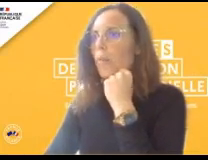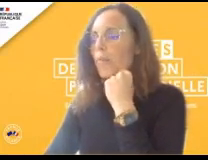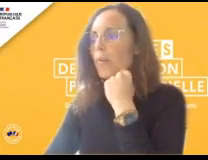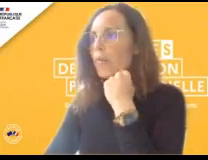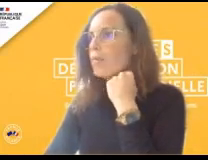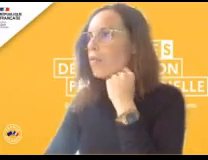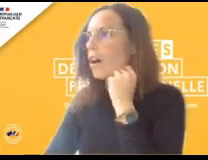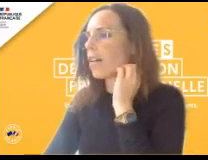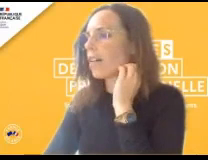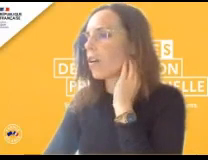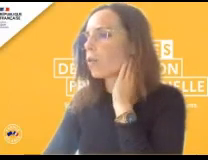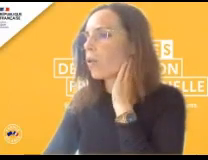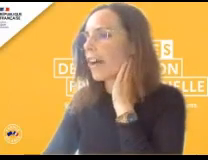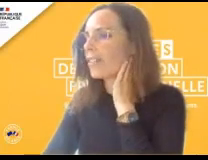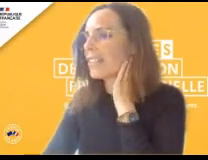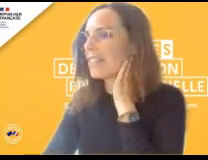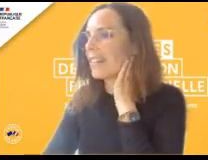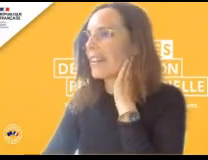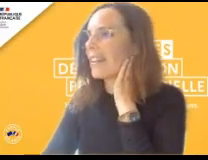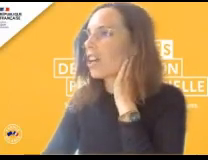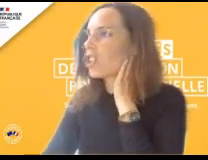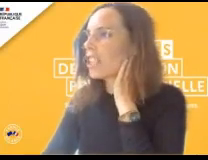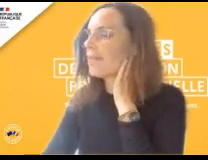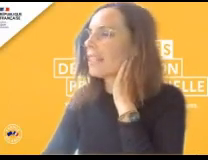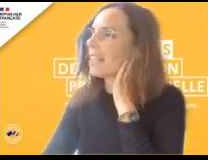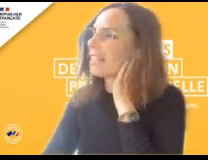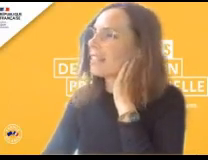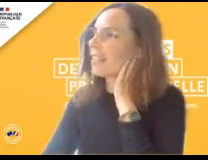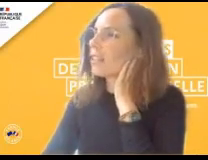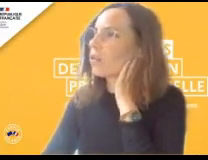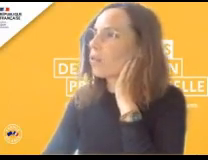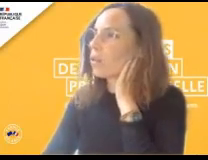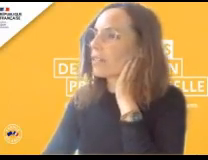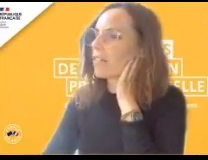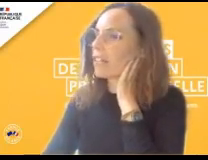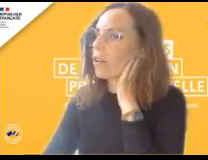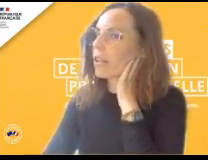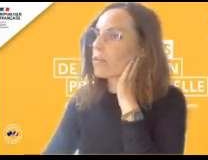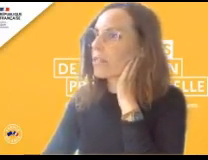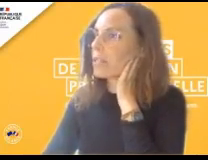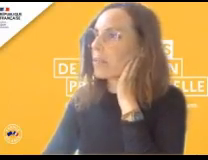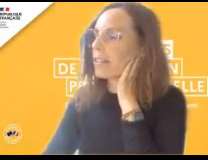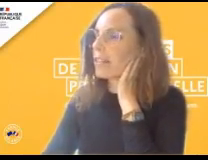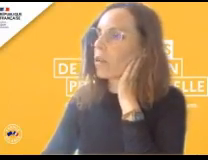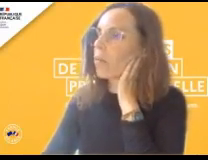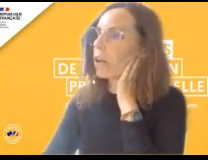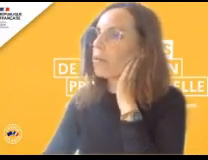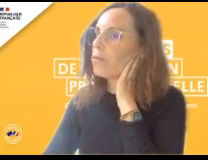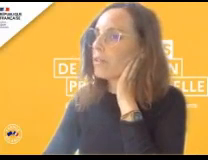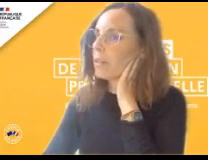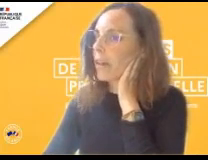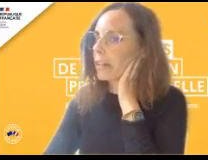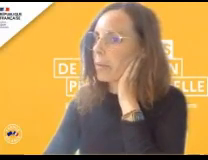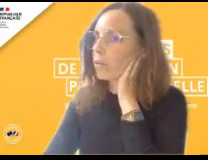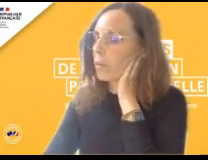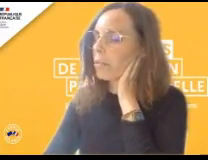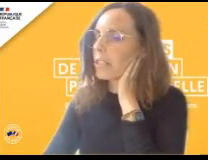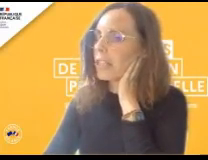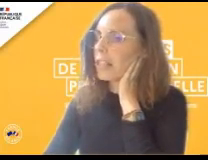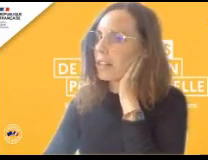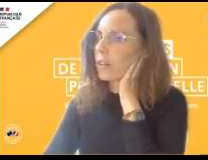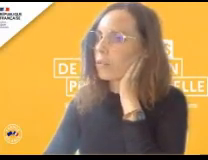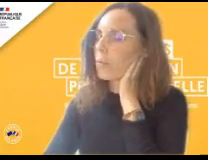Sachant qu'on peut recevoir en horaire dite élargi, c'est-à-dire le soir jusqu'à 20h et le samedi matin dans au moins une ville par